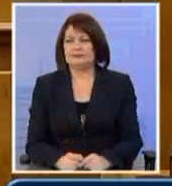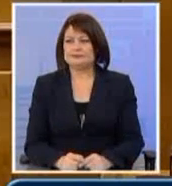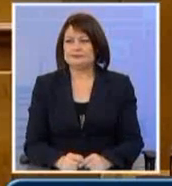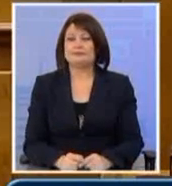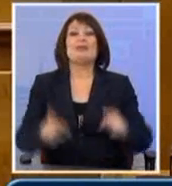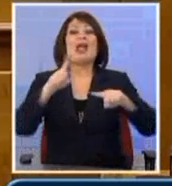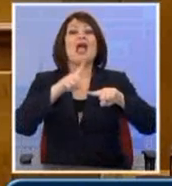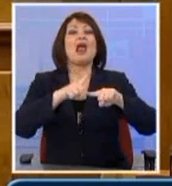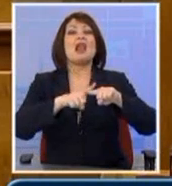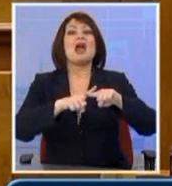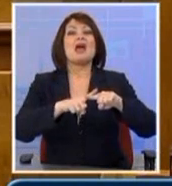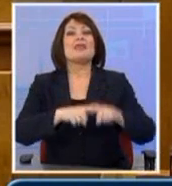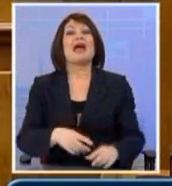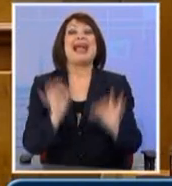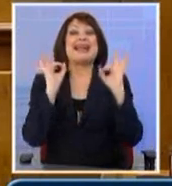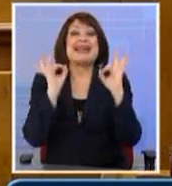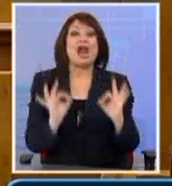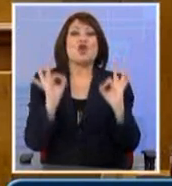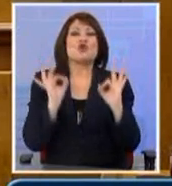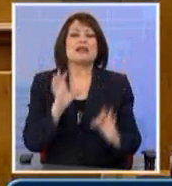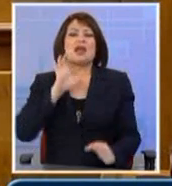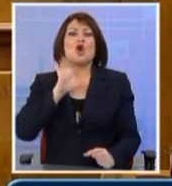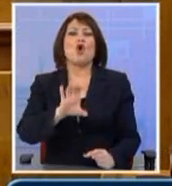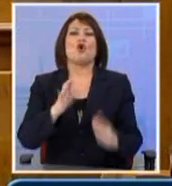Η Ελλάδα επιστρέφει στην κανονικότητα.